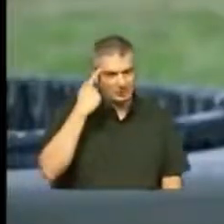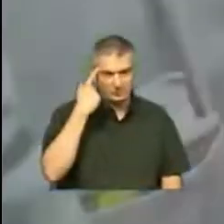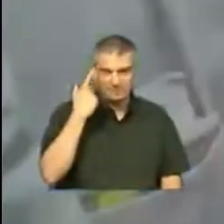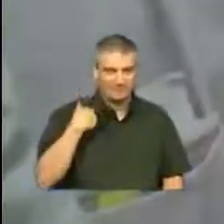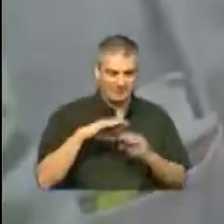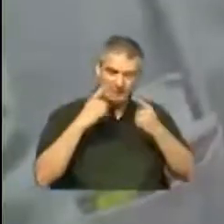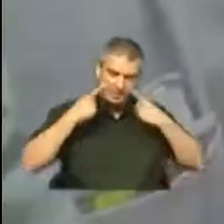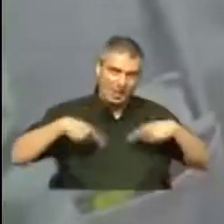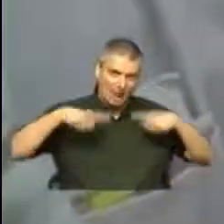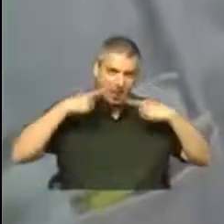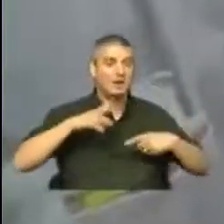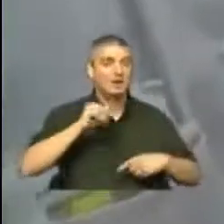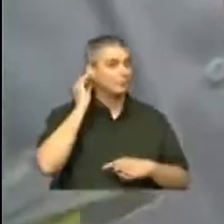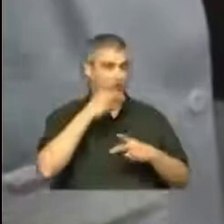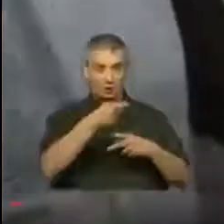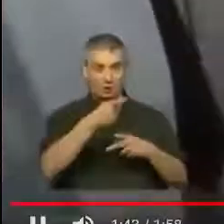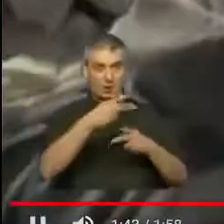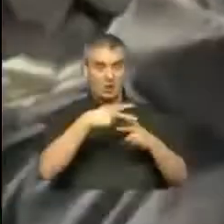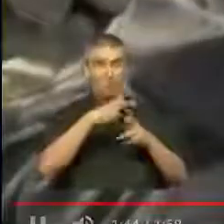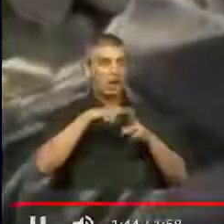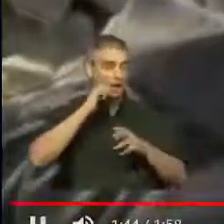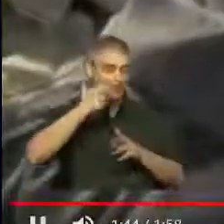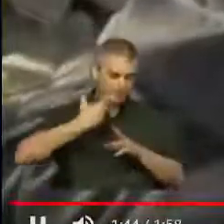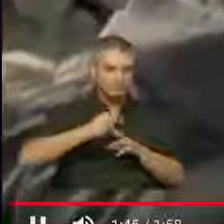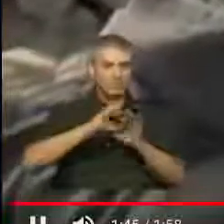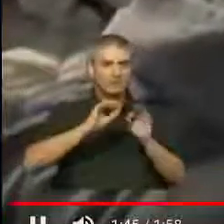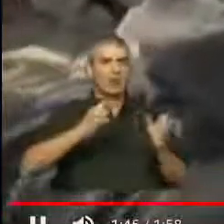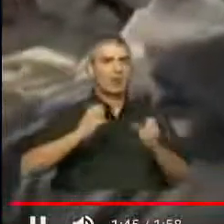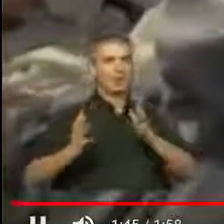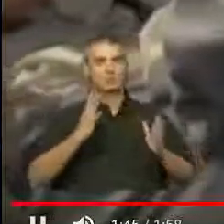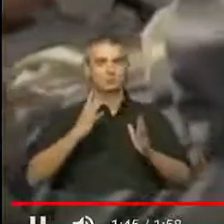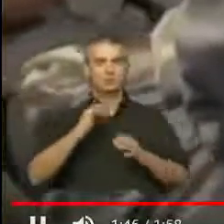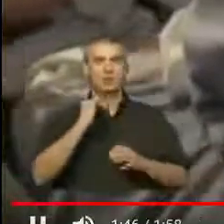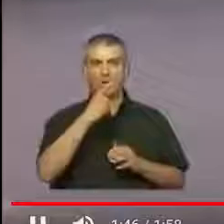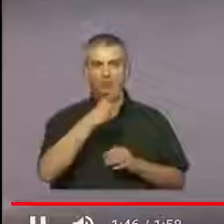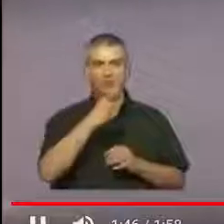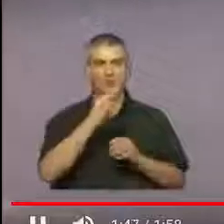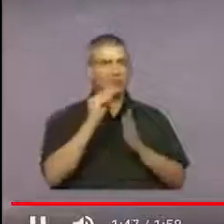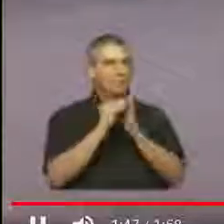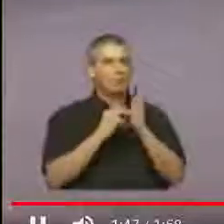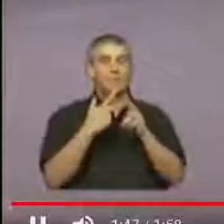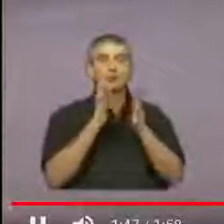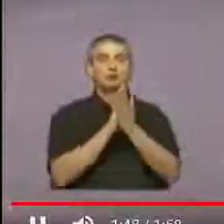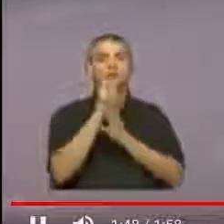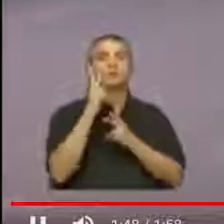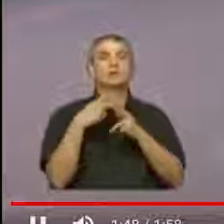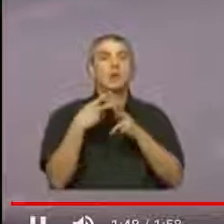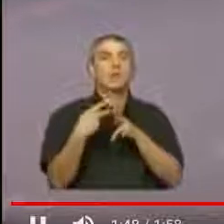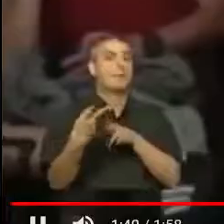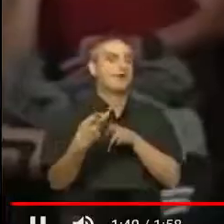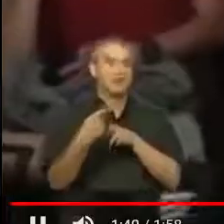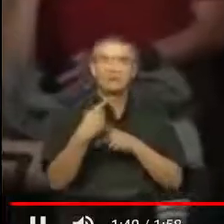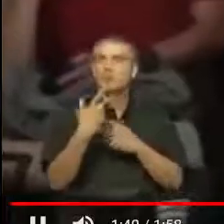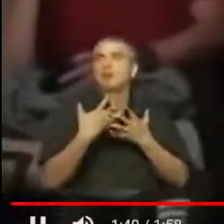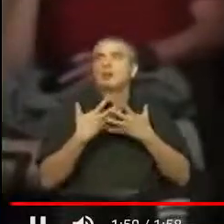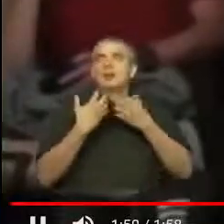excited. You know, I think I started to cry. גם החולה הזאת למחרת ההזרקה התחילה לזוז. אמנם מדובר בנתונים על 18 חולים בלבד, אבל הם